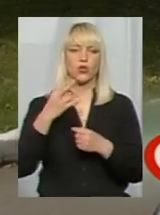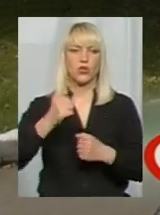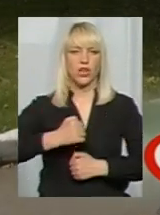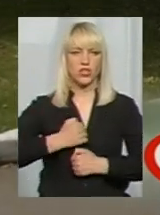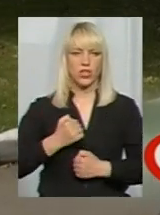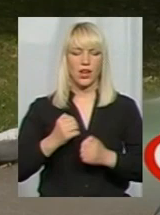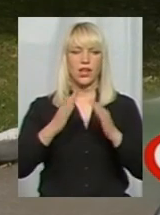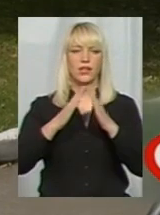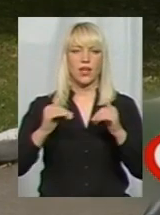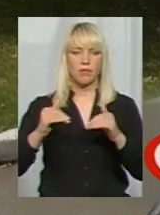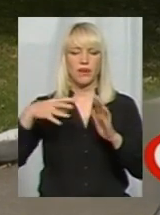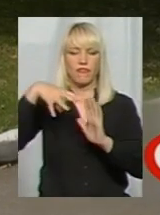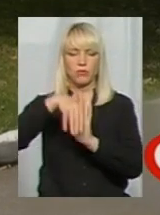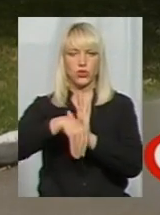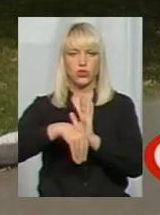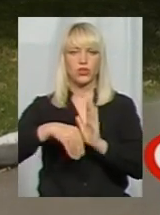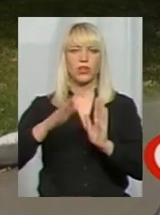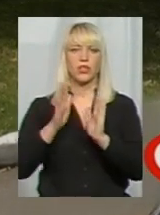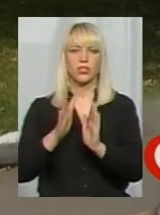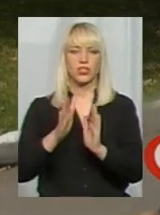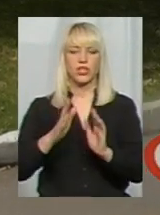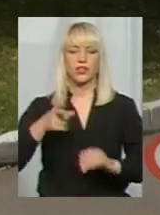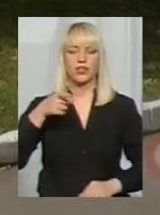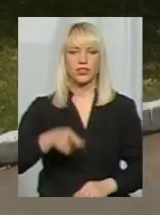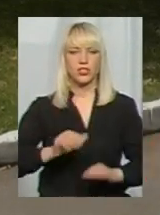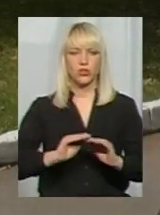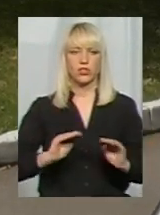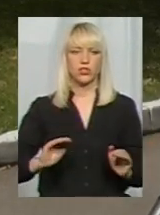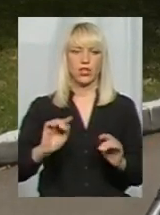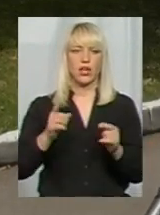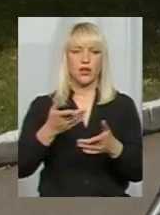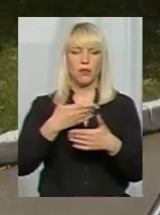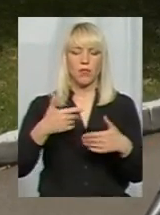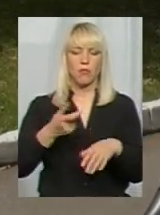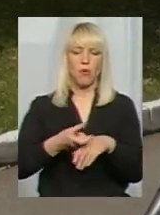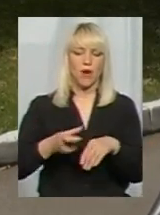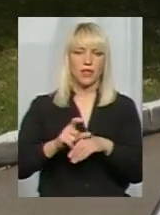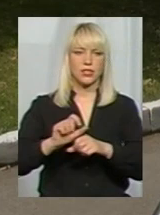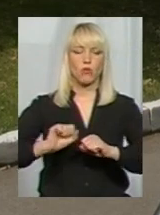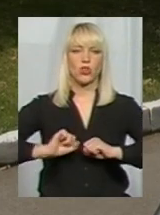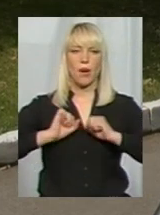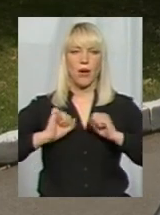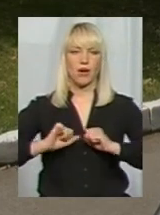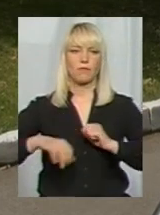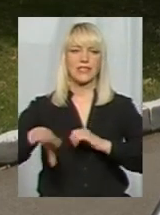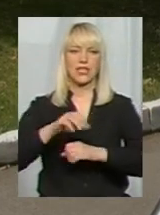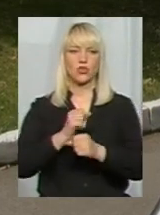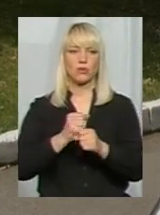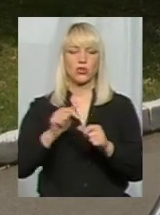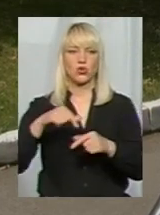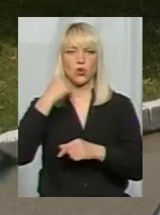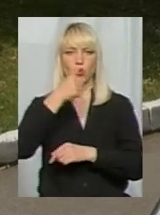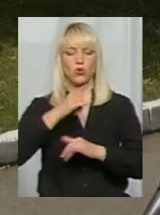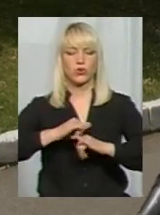жаль, табір вміщує в нас всього тисячу дітей, і ми по максимуму намагаємося все зробити. Цього року